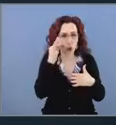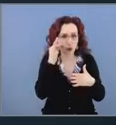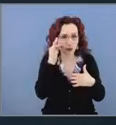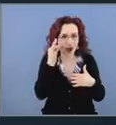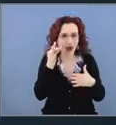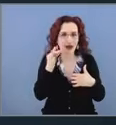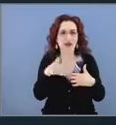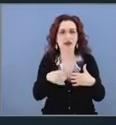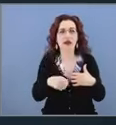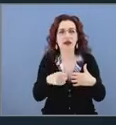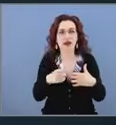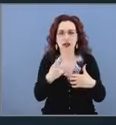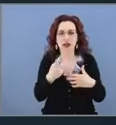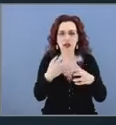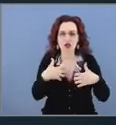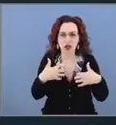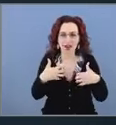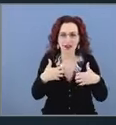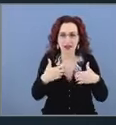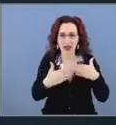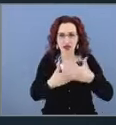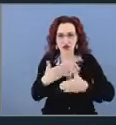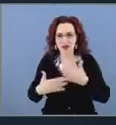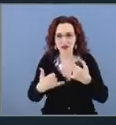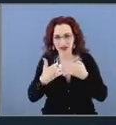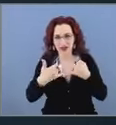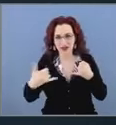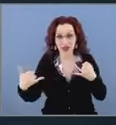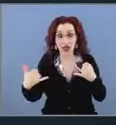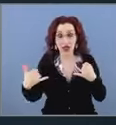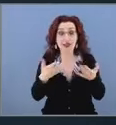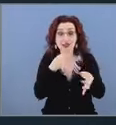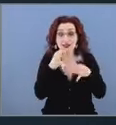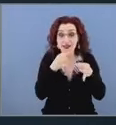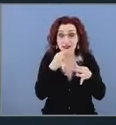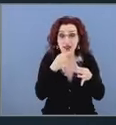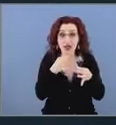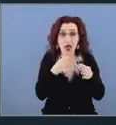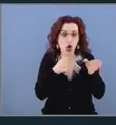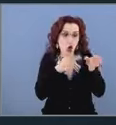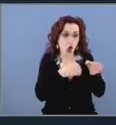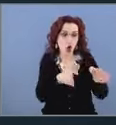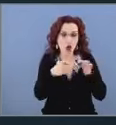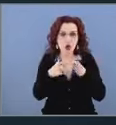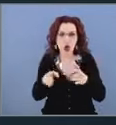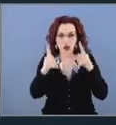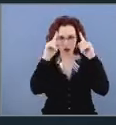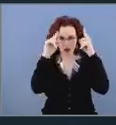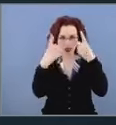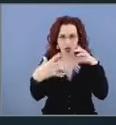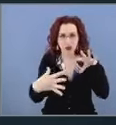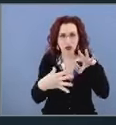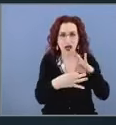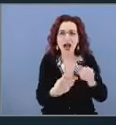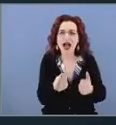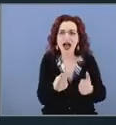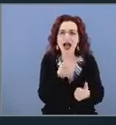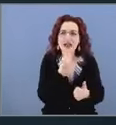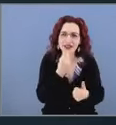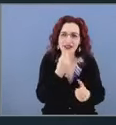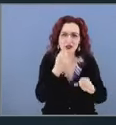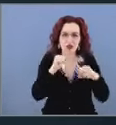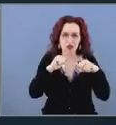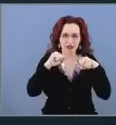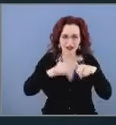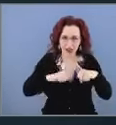cui corsi di laurea che trattano temi di alimentazione e salute, di trasformazione, di economia